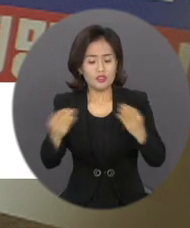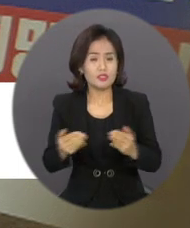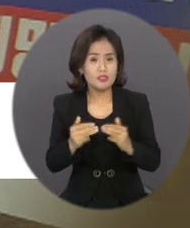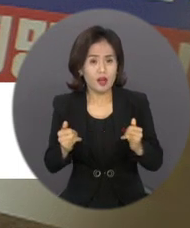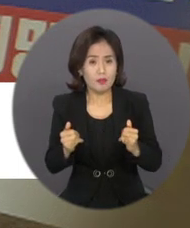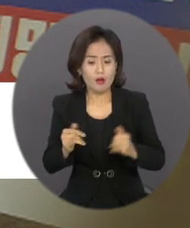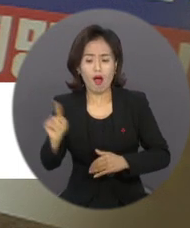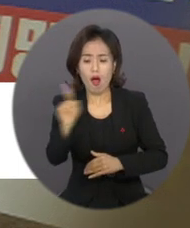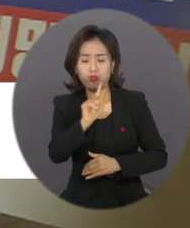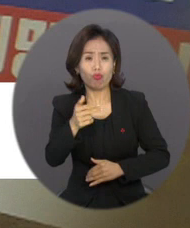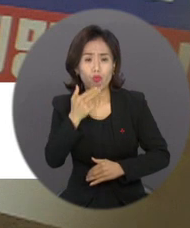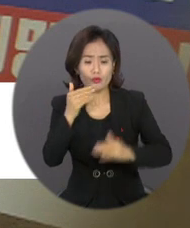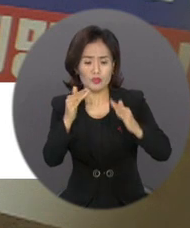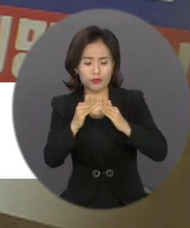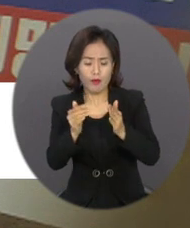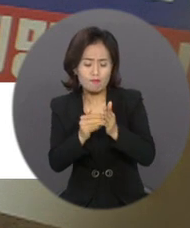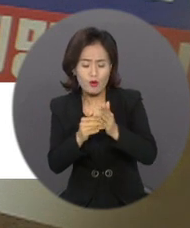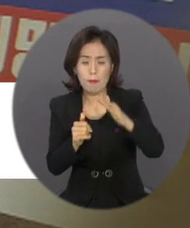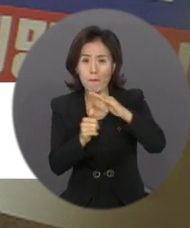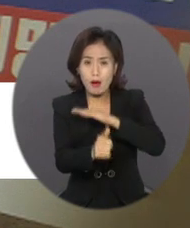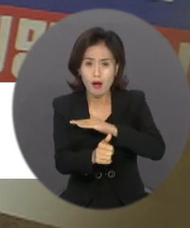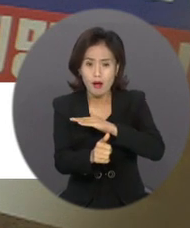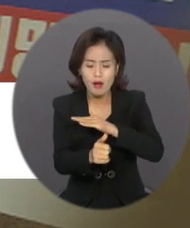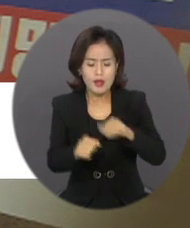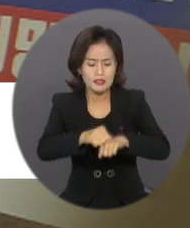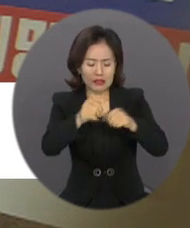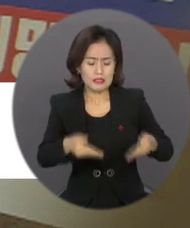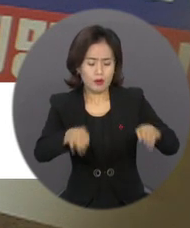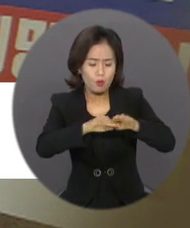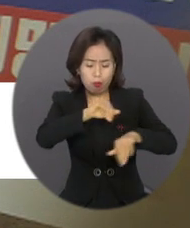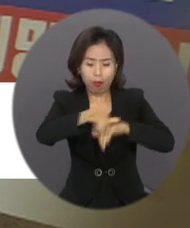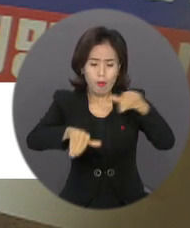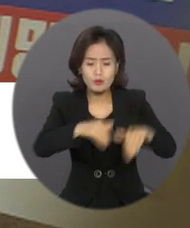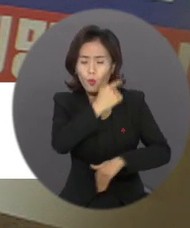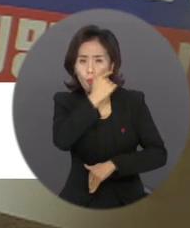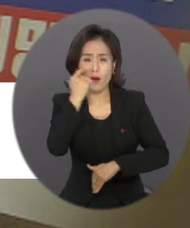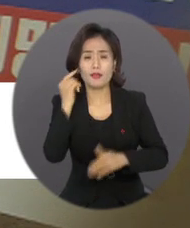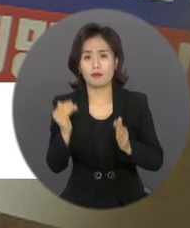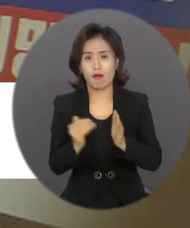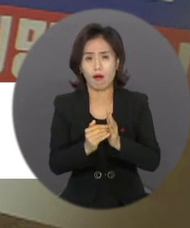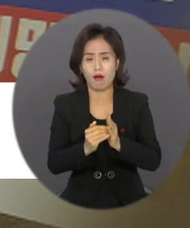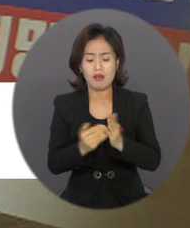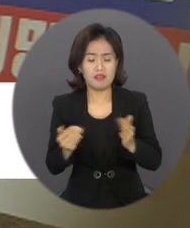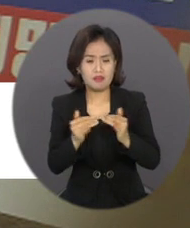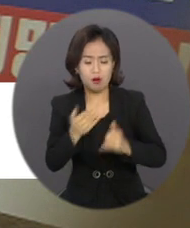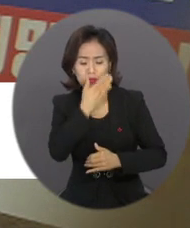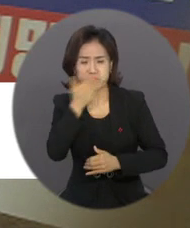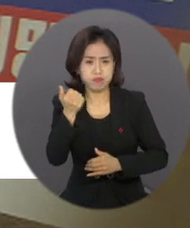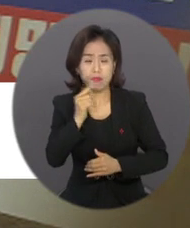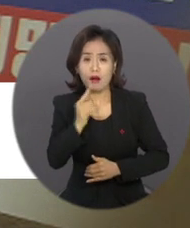아무도 없는 농민의 집에 몰래 들어가 창고까지 뒤진 걸로 드러났습니다 한전 직원은 시치미를 떼지만